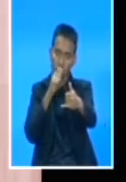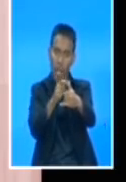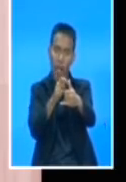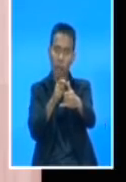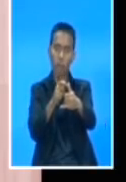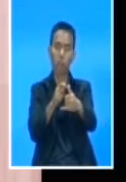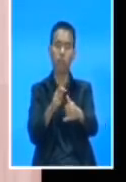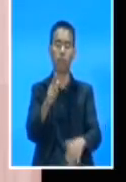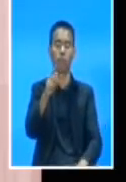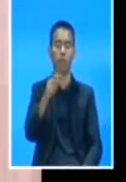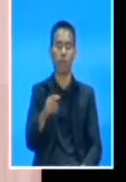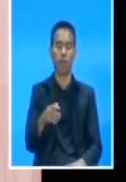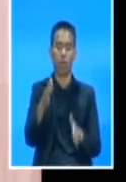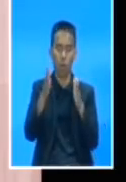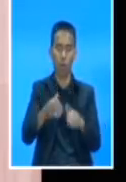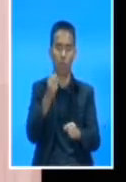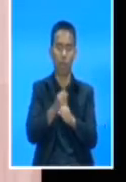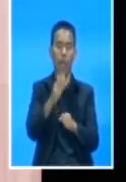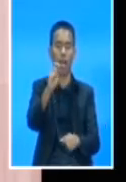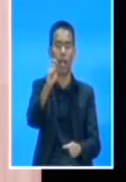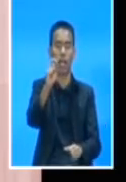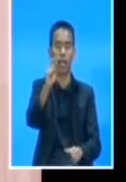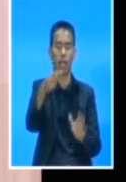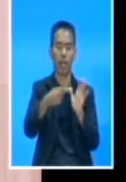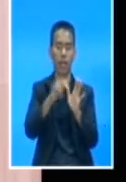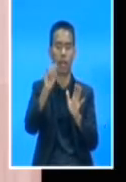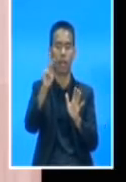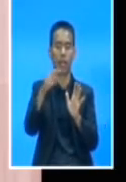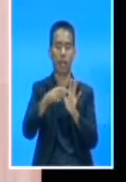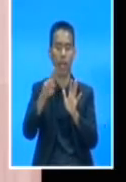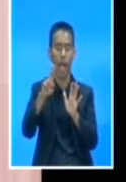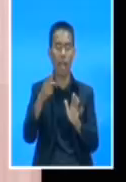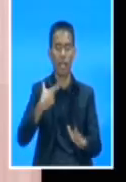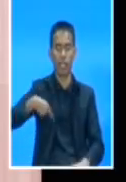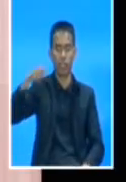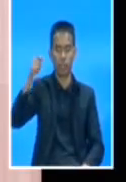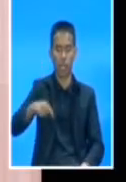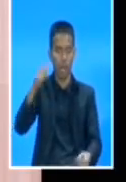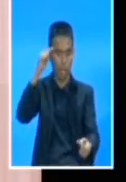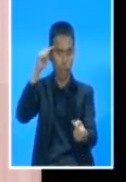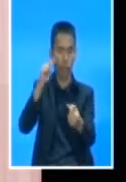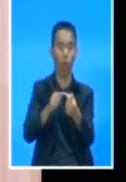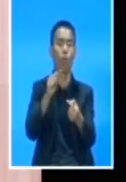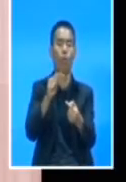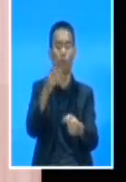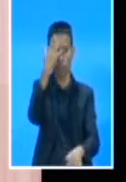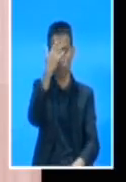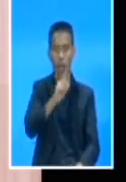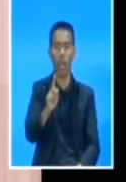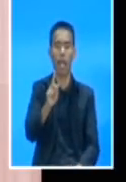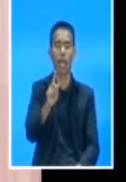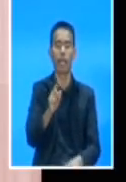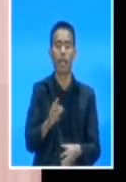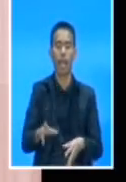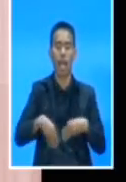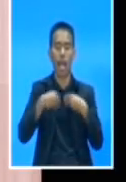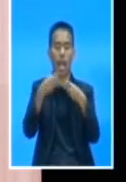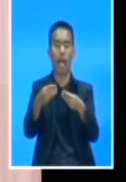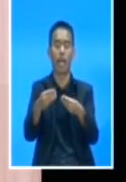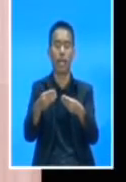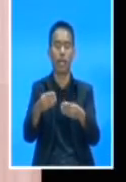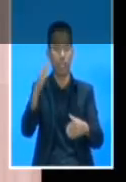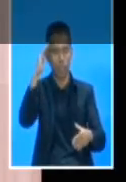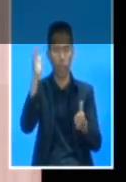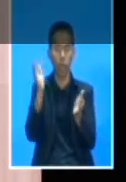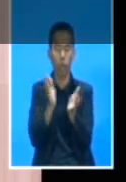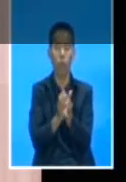งานอัยการเฉพาะทางศาลเฉพาะทางเพราะอะไรครับจะให้ร้อยตำรวจโทร้อยตำรวจเ